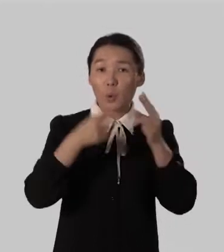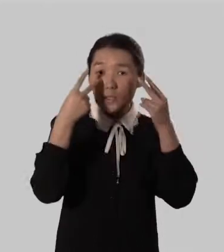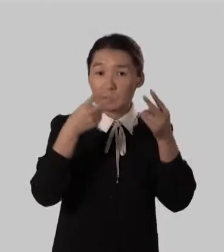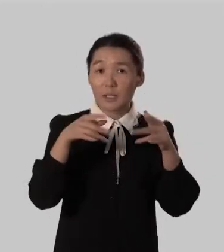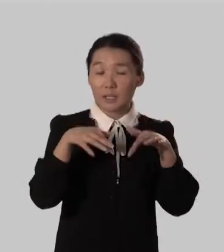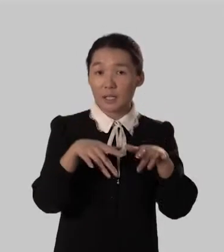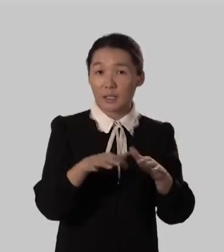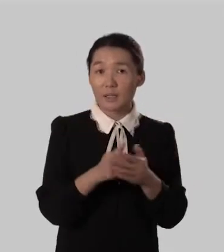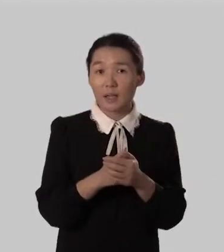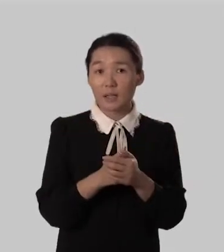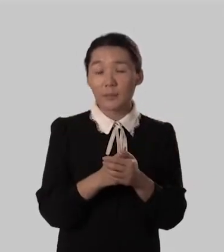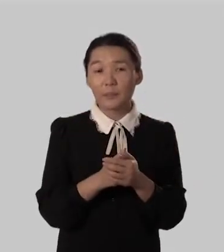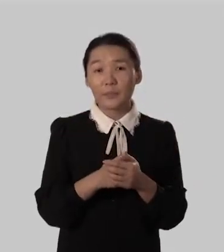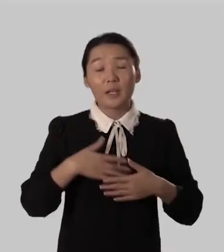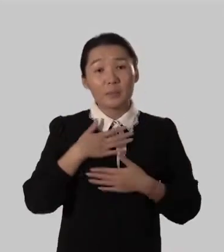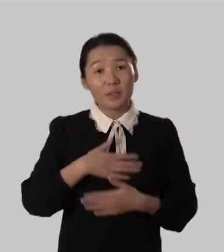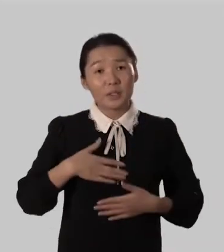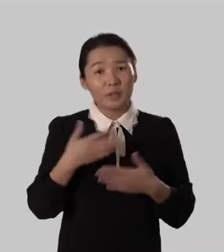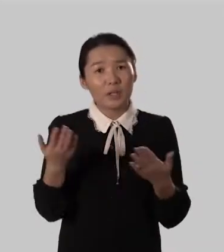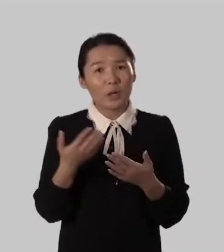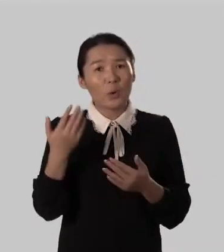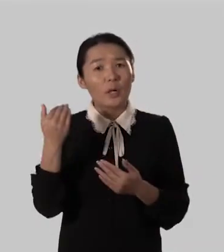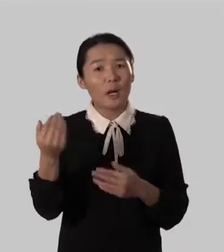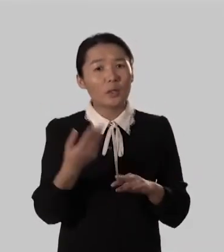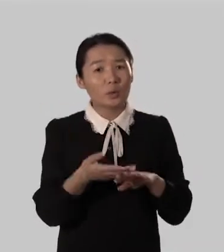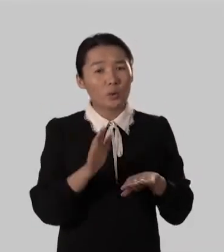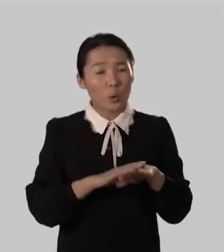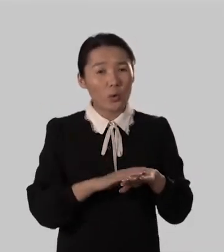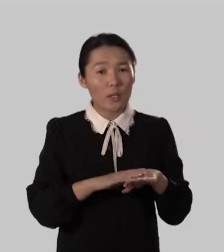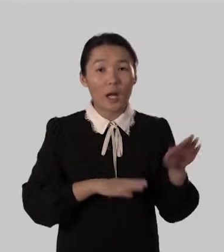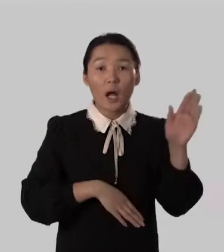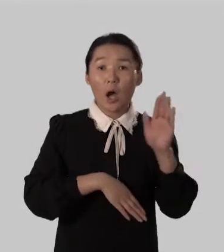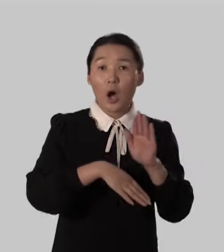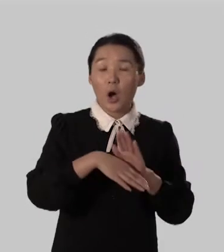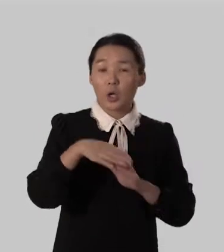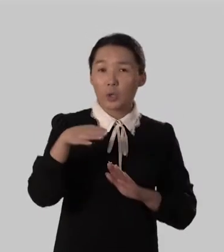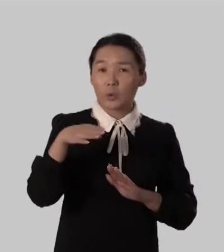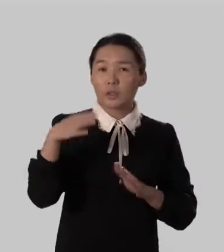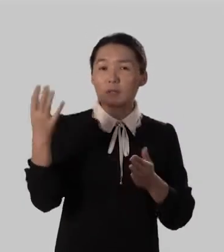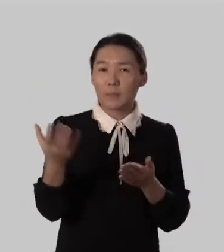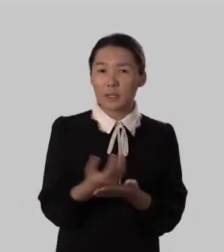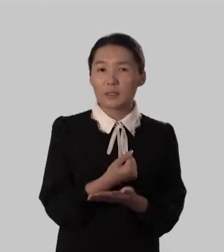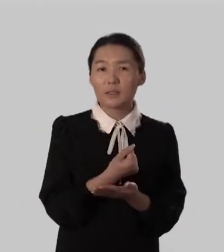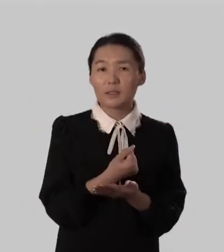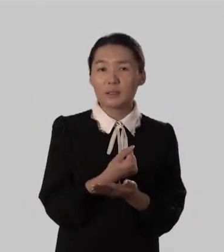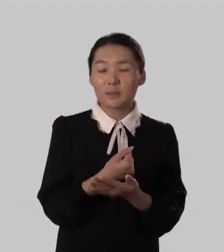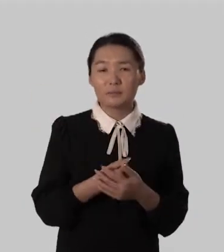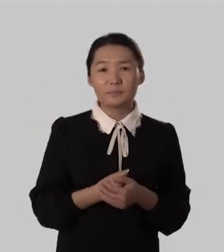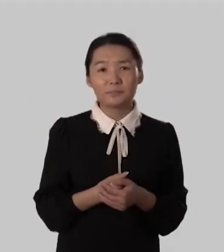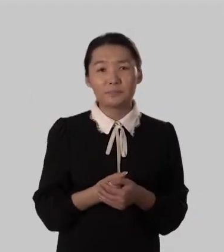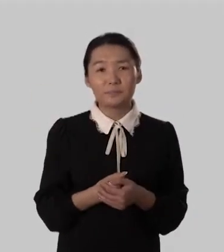смотреть на дело до горевать о том какое оно сложно лучше собраться с силами и